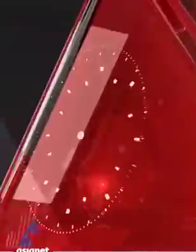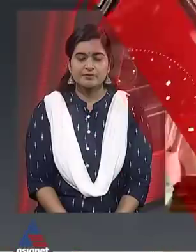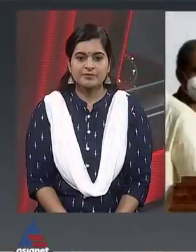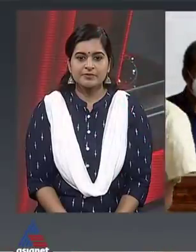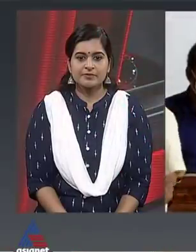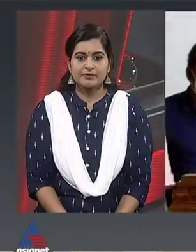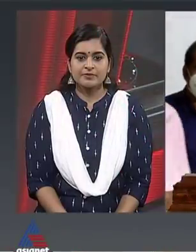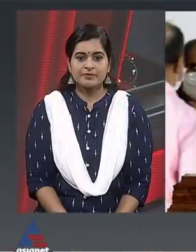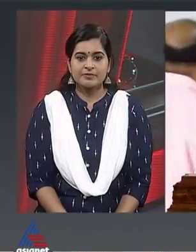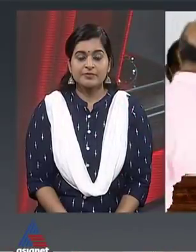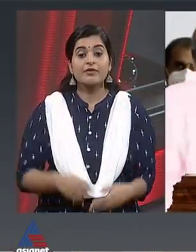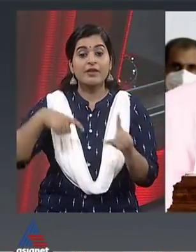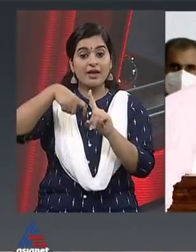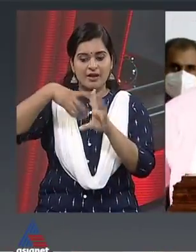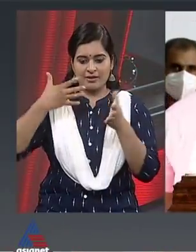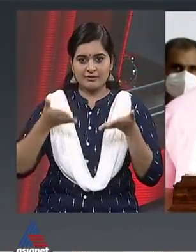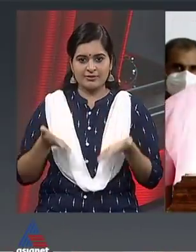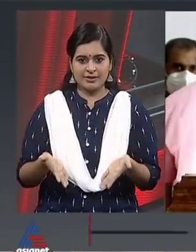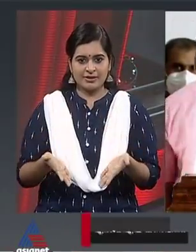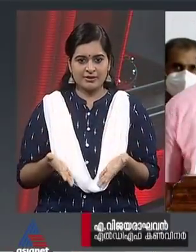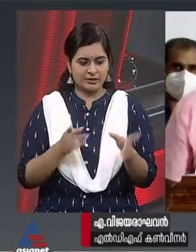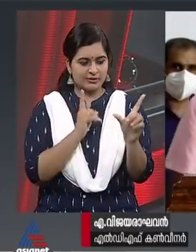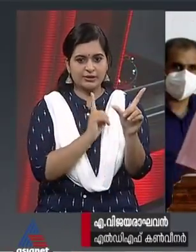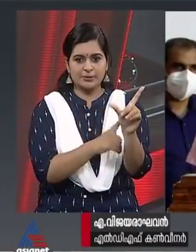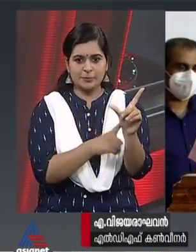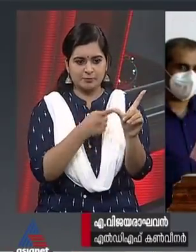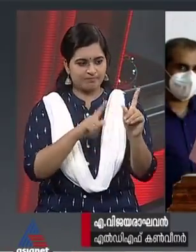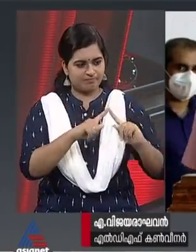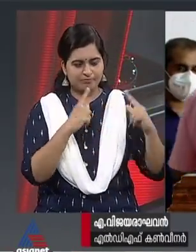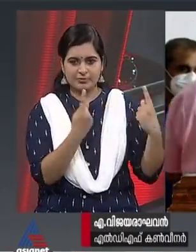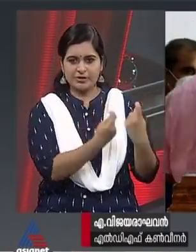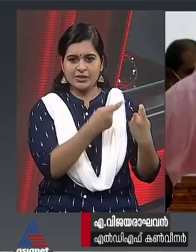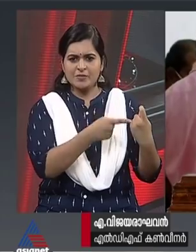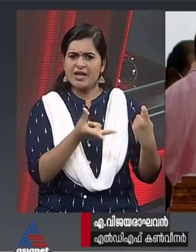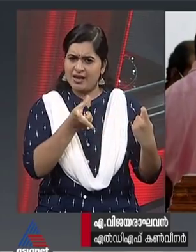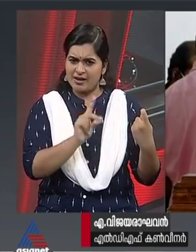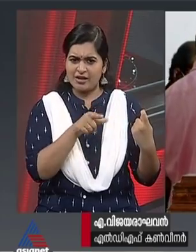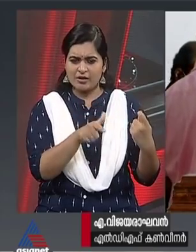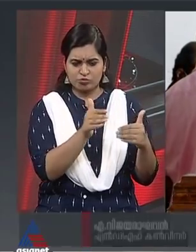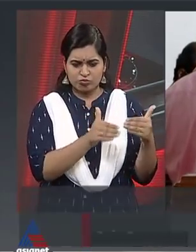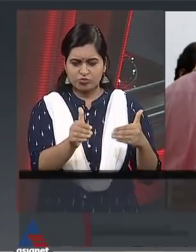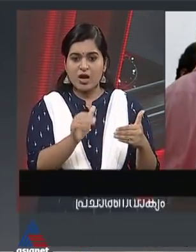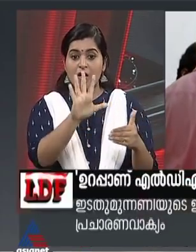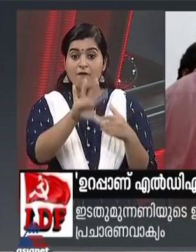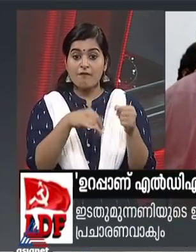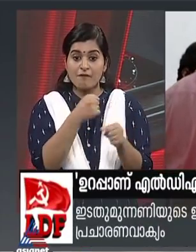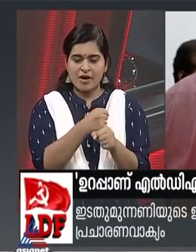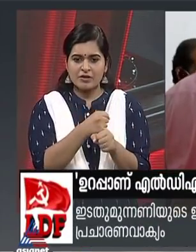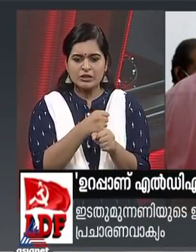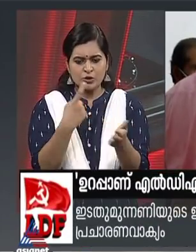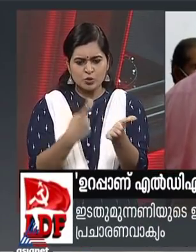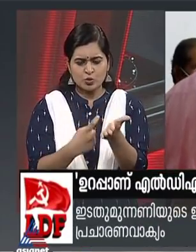കേരളത്തിൽ ഇടതുപക്ഷ ജനാധിപത്യ മുന്നണി വീണ്ടും അധികാരത്തിൽ വരും